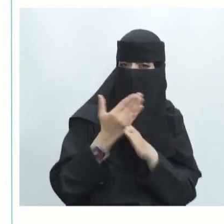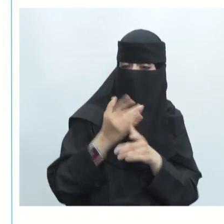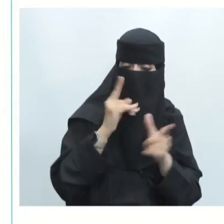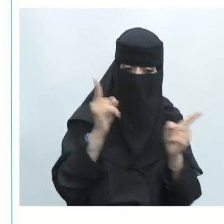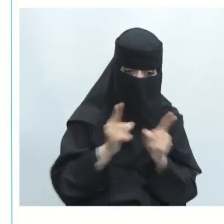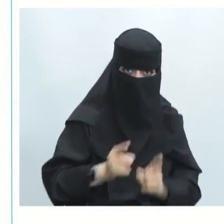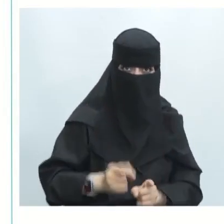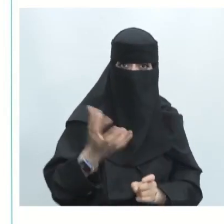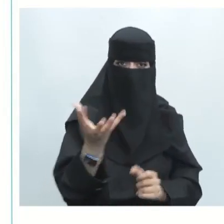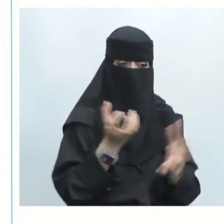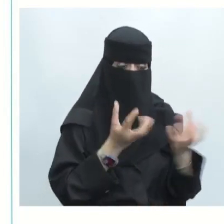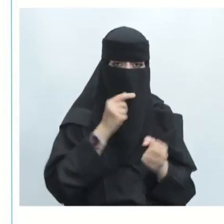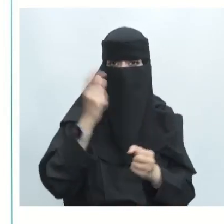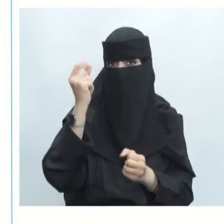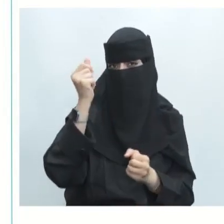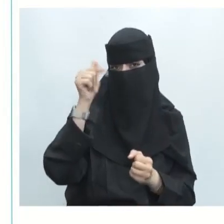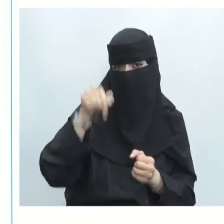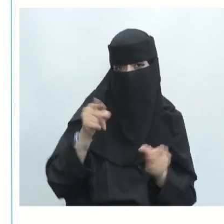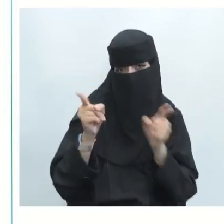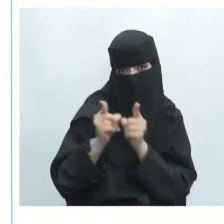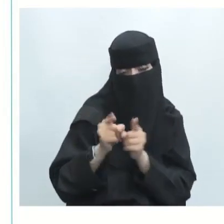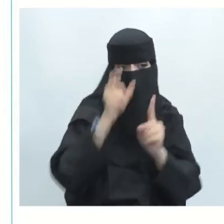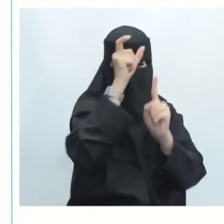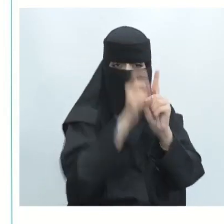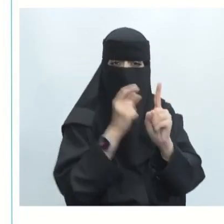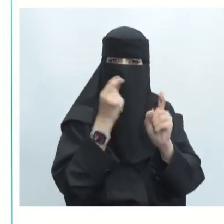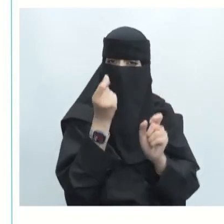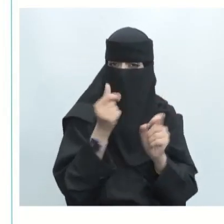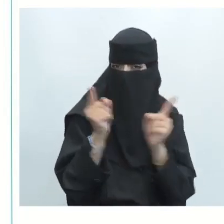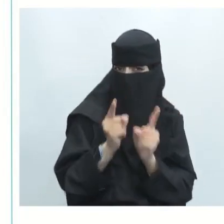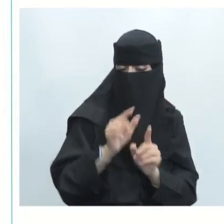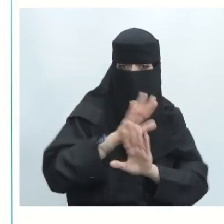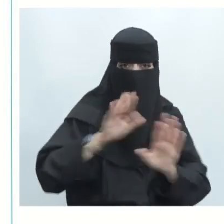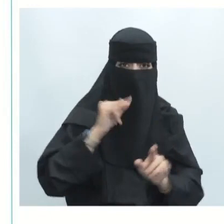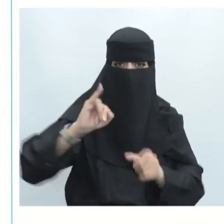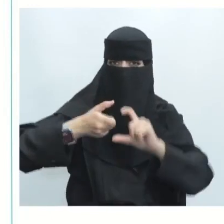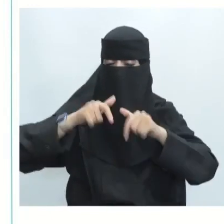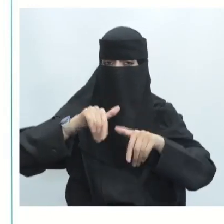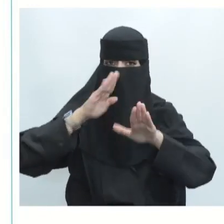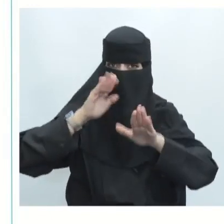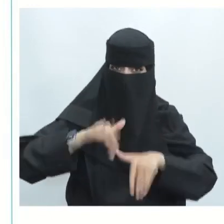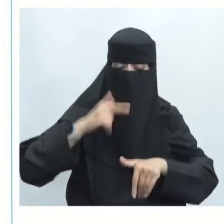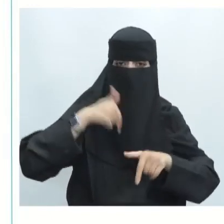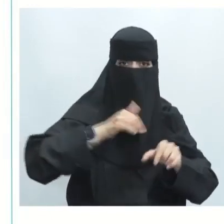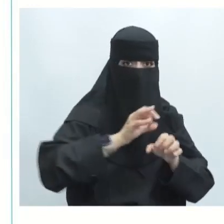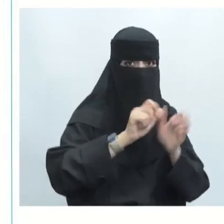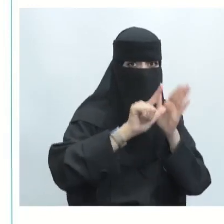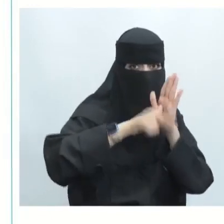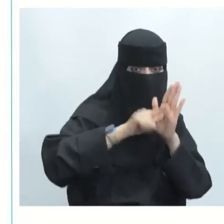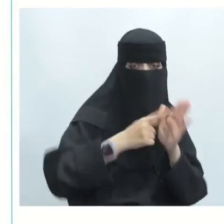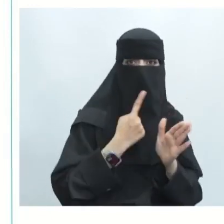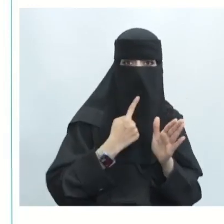الموارد محدوده المال محدود الموارد البشريه محدوده لا يمكن لاي منظمه ان تضع الخطه